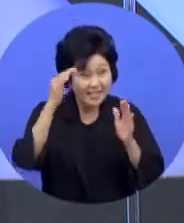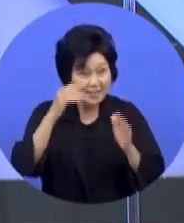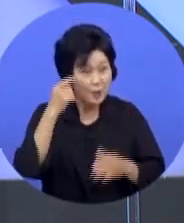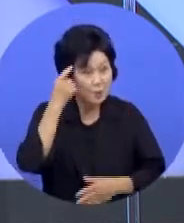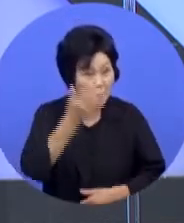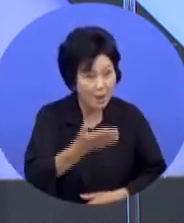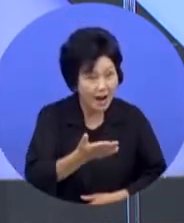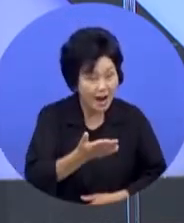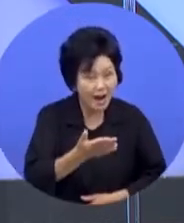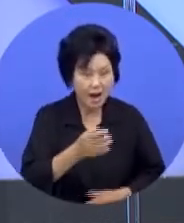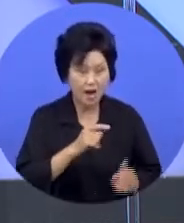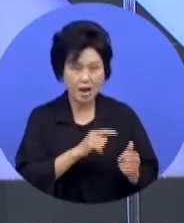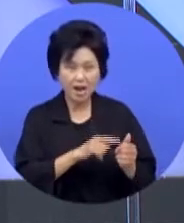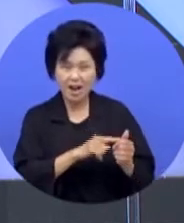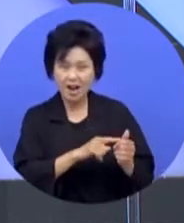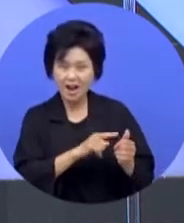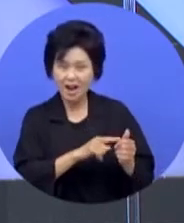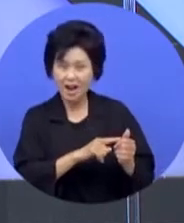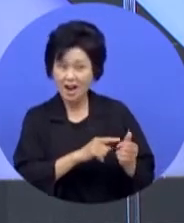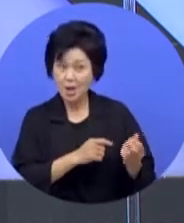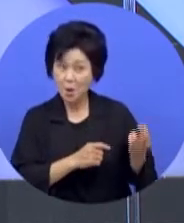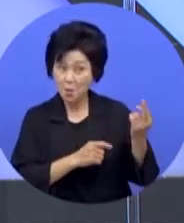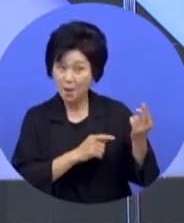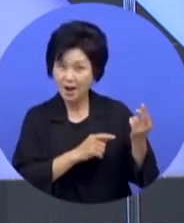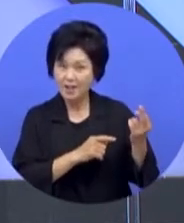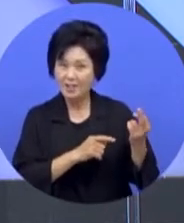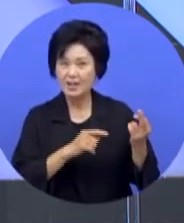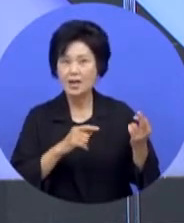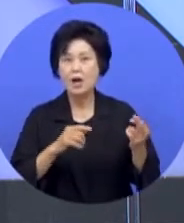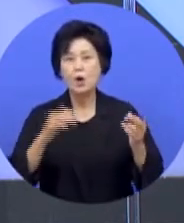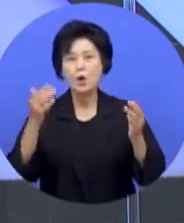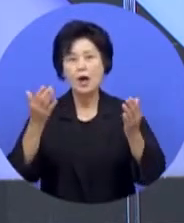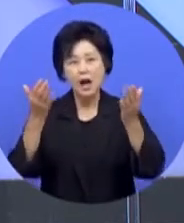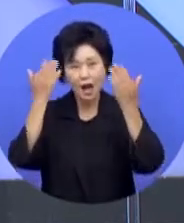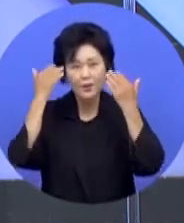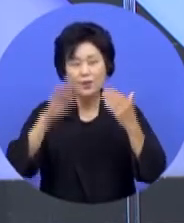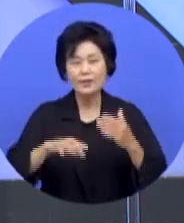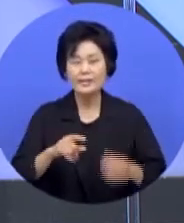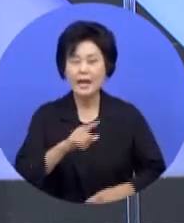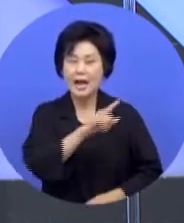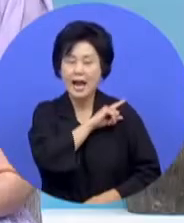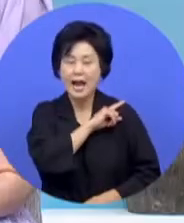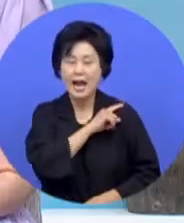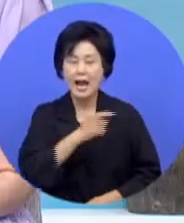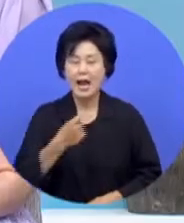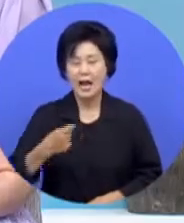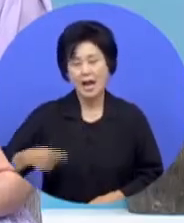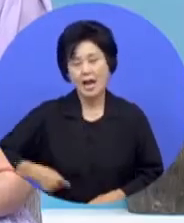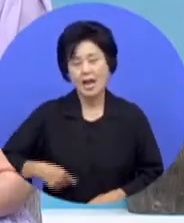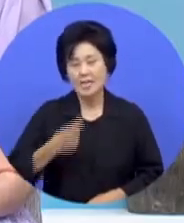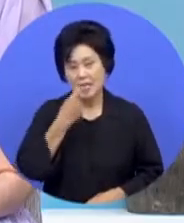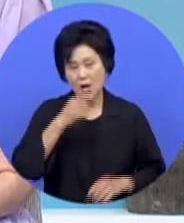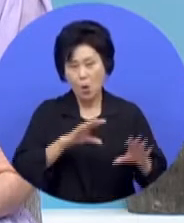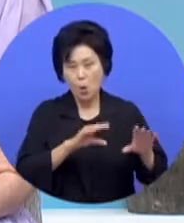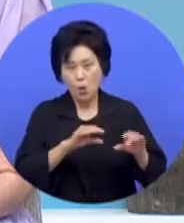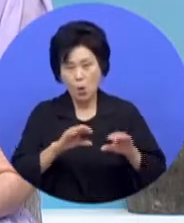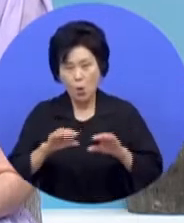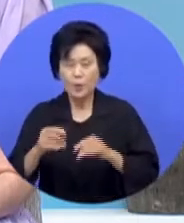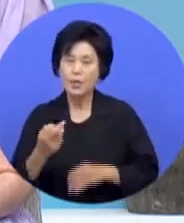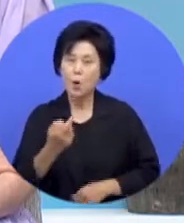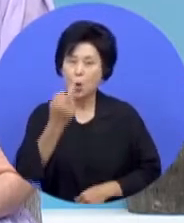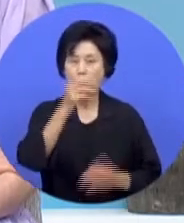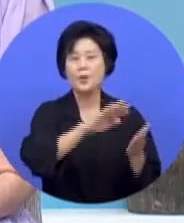저 오빠는 우리 반에서 제일 온유한 오빠로 바뀌었다고. 어머머머머. 아니 그런 세상에. 얘기를 들을 때는